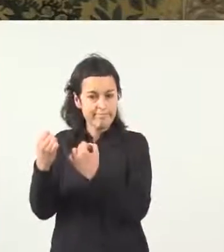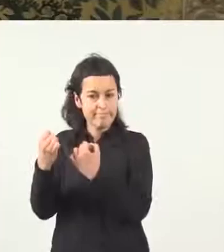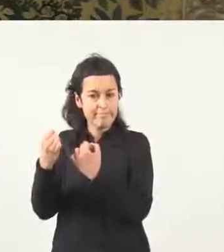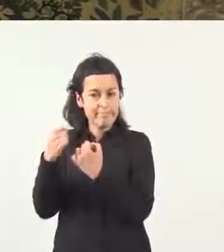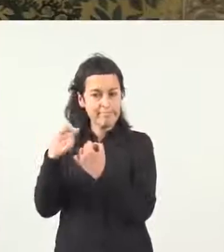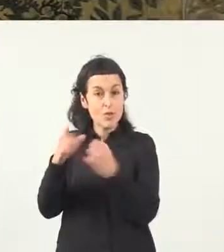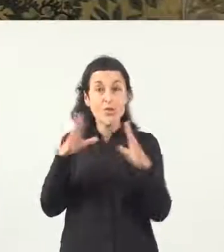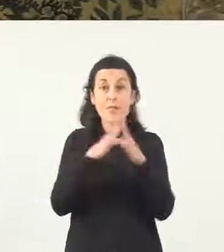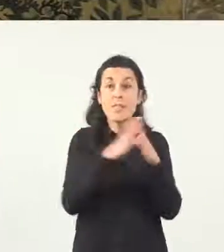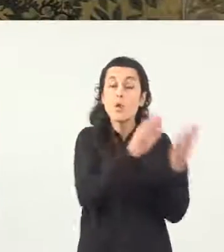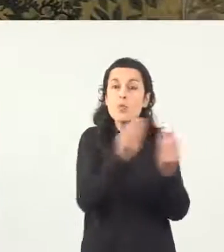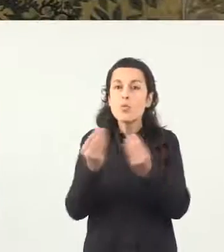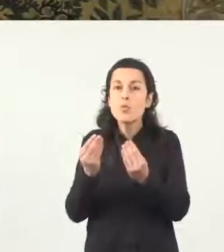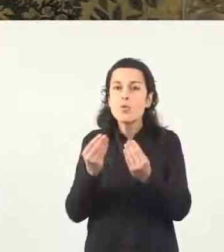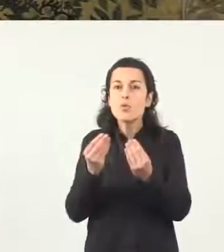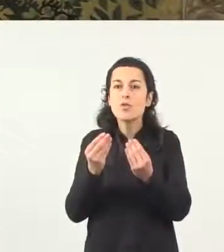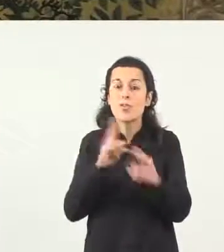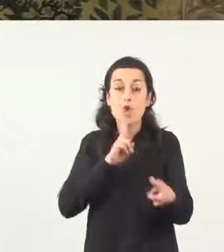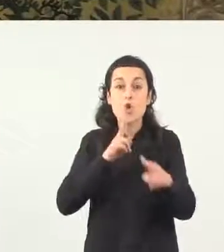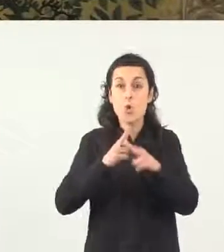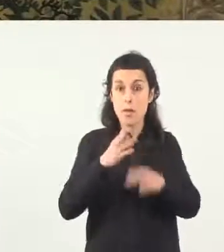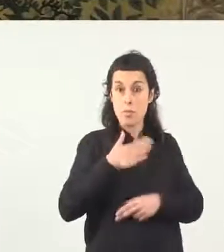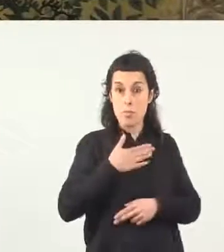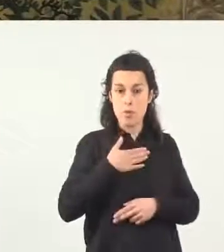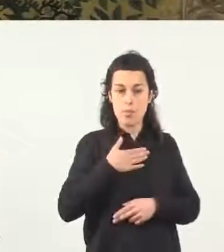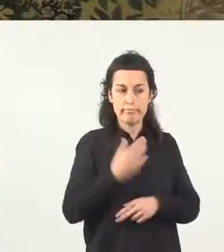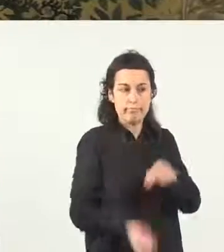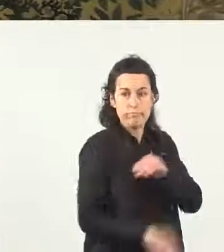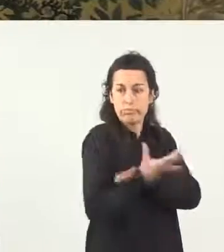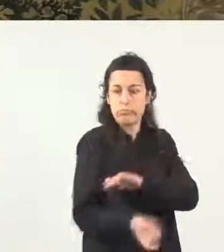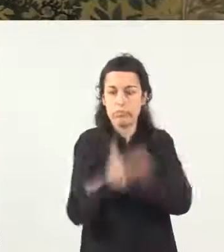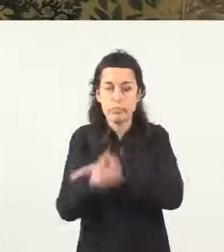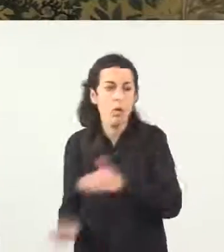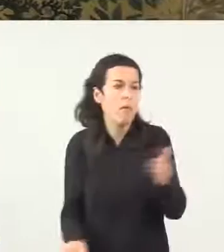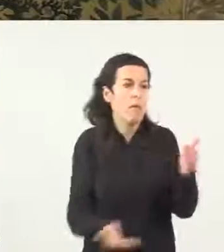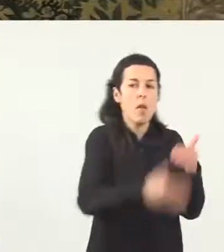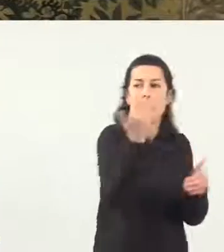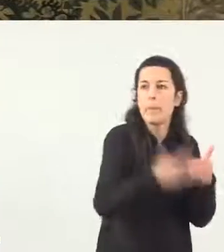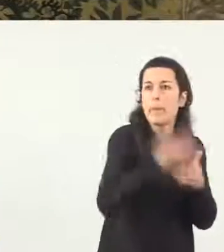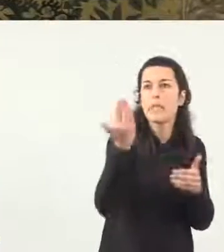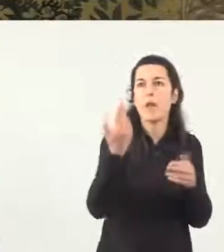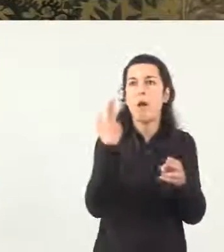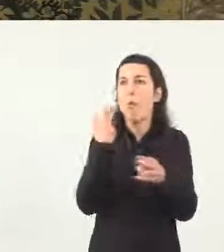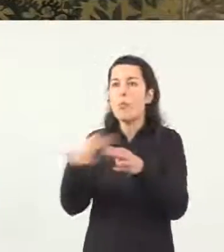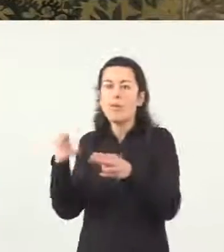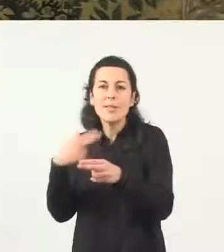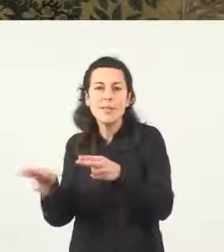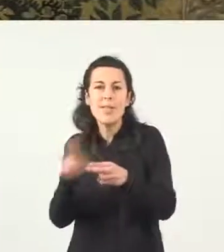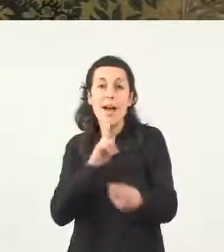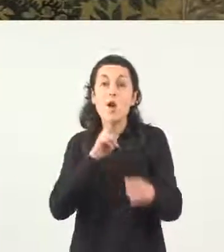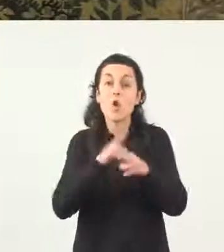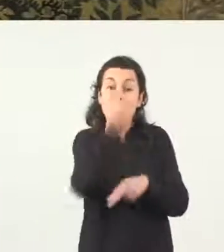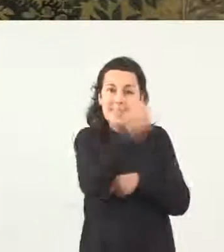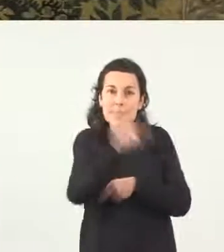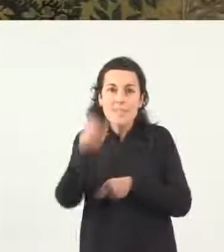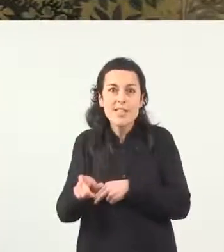gertatu dana da izen propioak ugaritu direla. Bai prentsan, edo bai politika mailan, edo bai, ba,